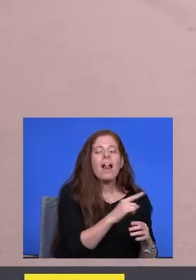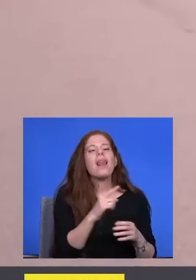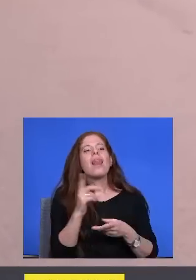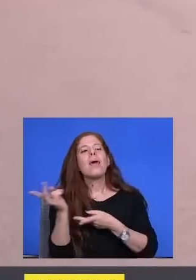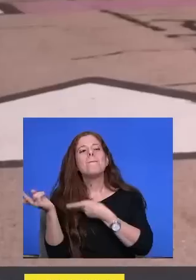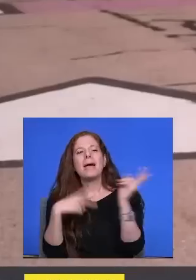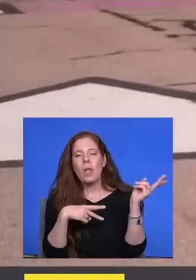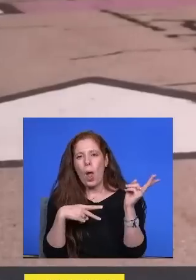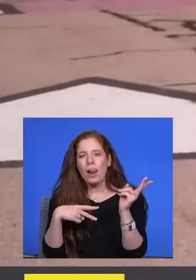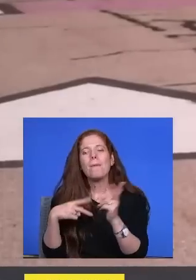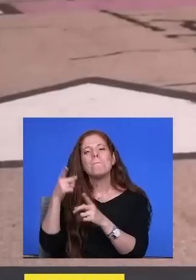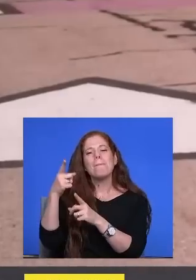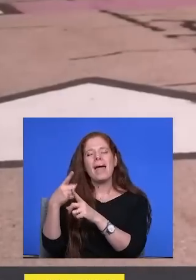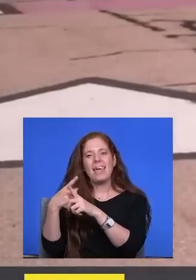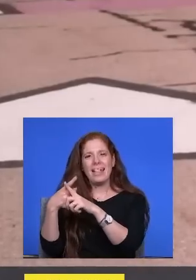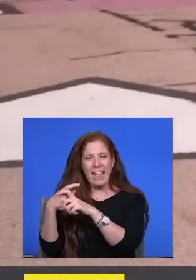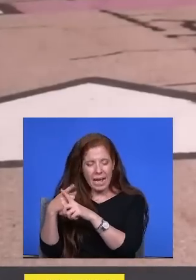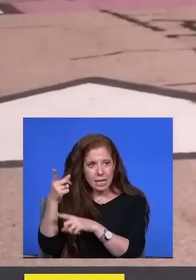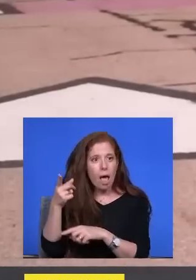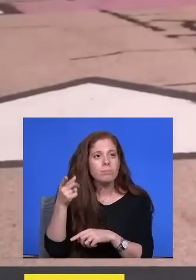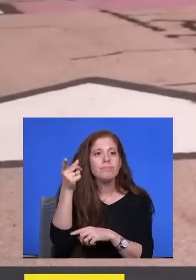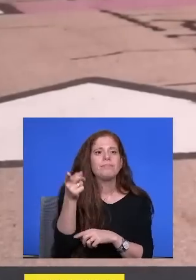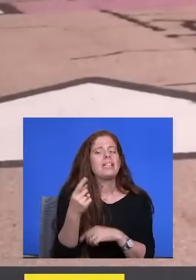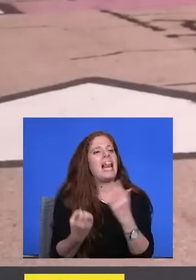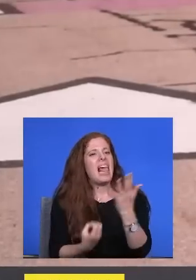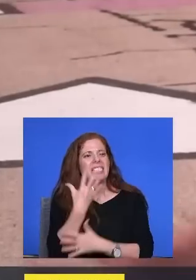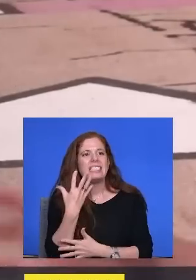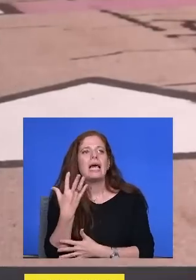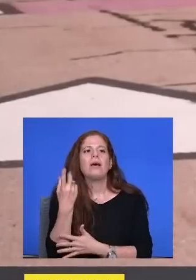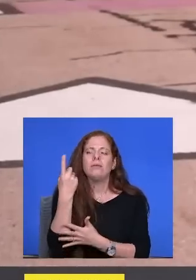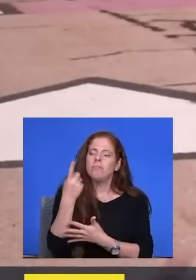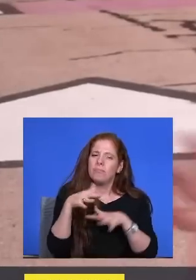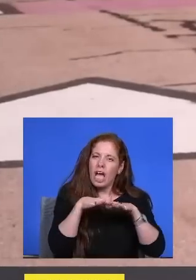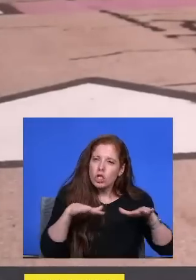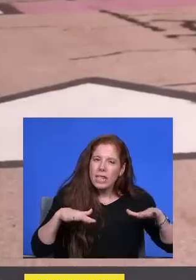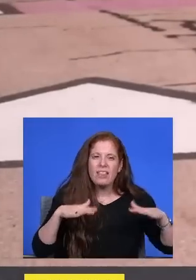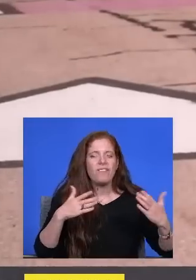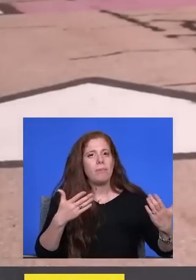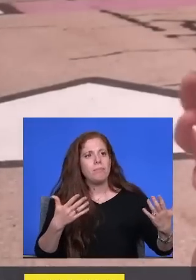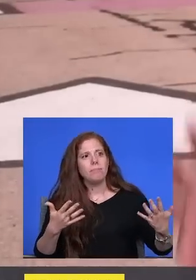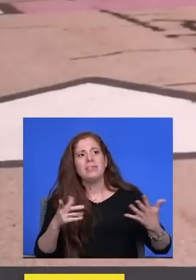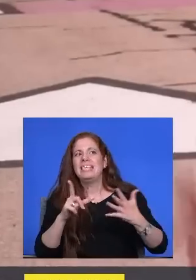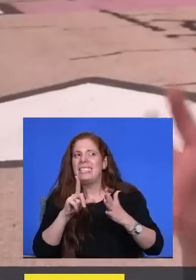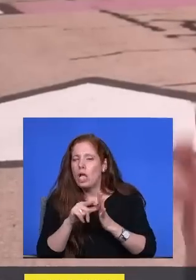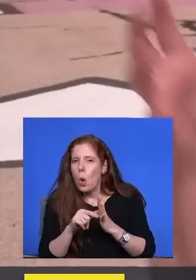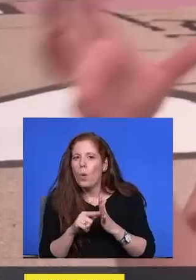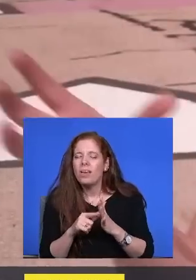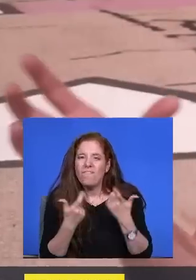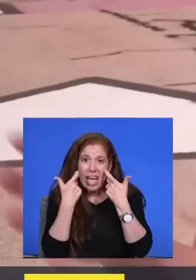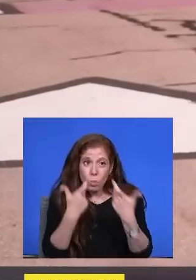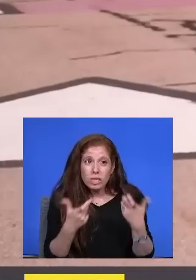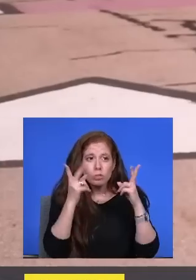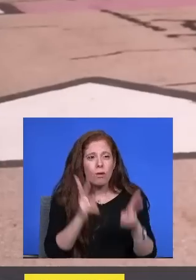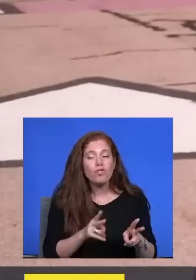מערבי בנהריה. לייצר רשת נתיבים ארצית באמצעות יצירת תשתית, טכנולוגיה ורגולציה שמאפשרת טיסות